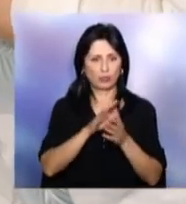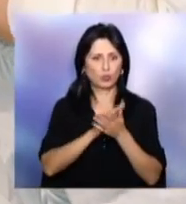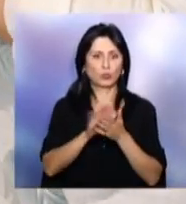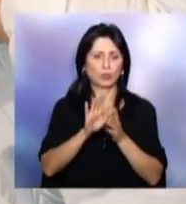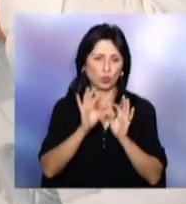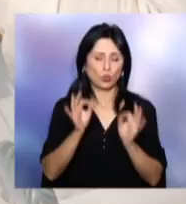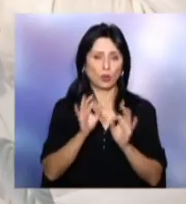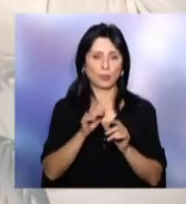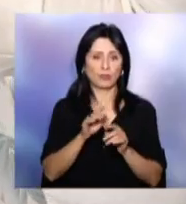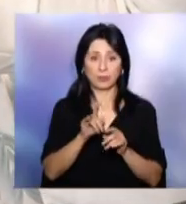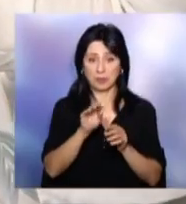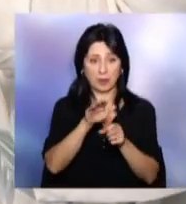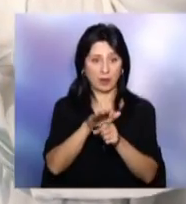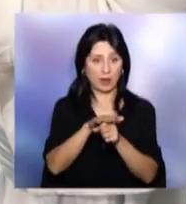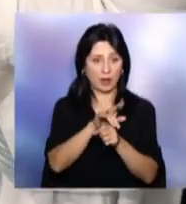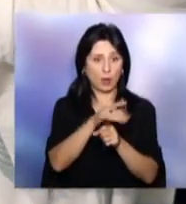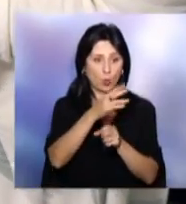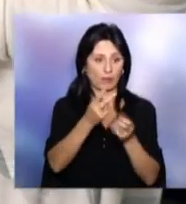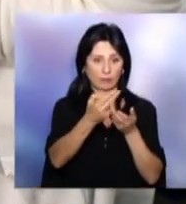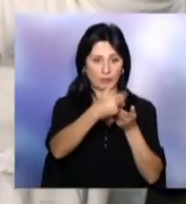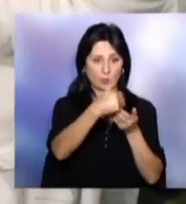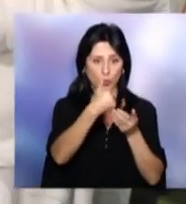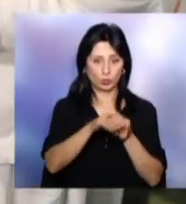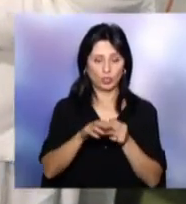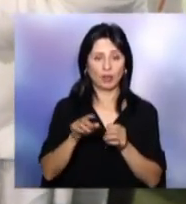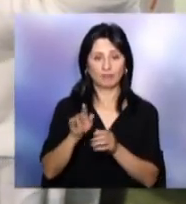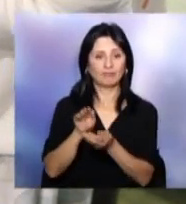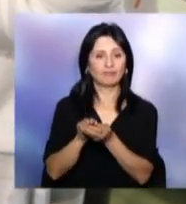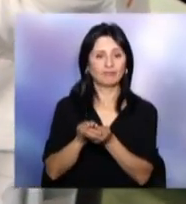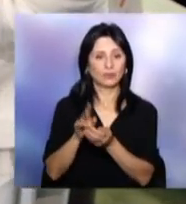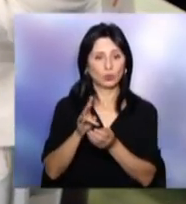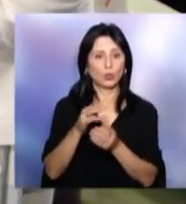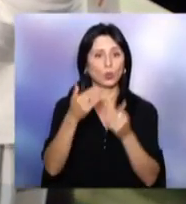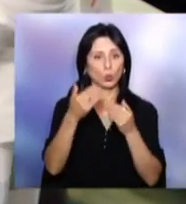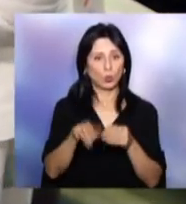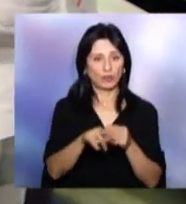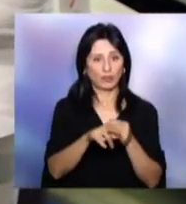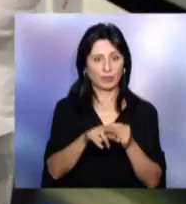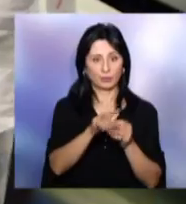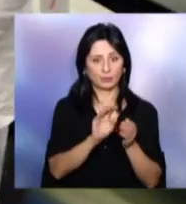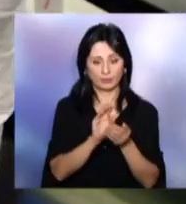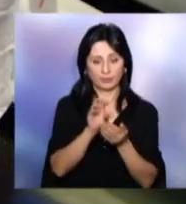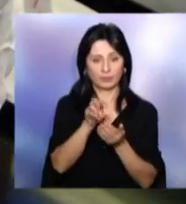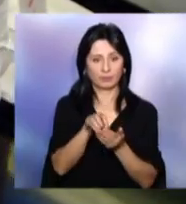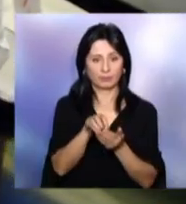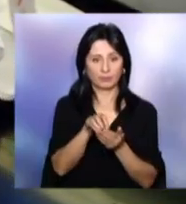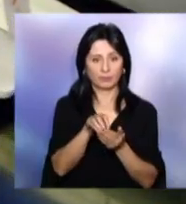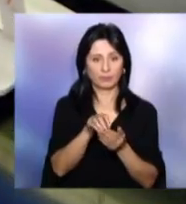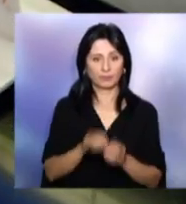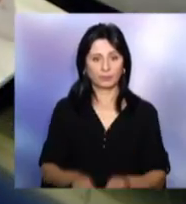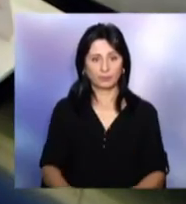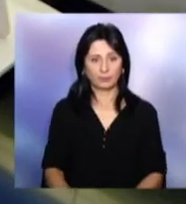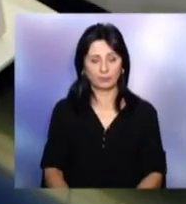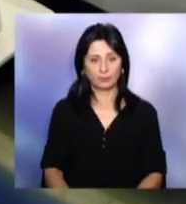მას შემდეგ რაც მოვრჩებით პროცესს, რომლისთვისაც ვემზადებოდით, შეგვიძლია უკვე ჩანთის მორგებას